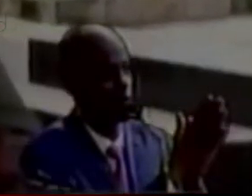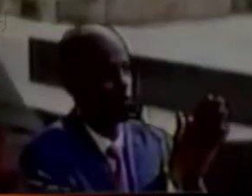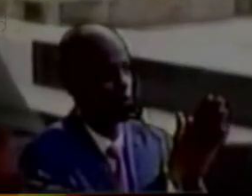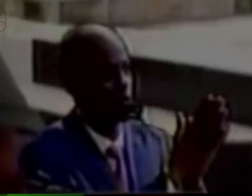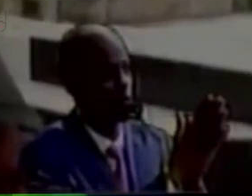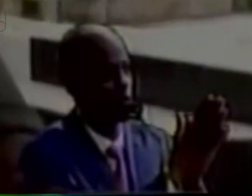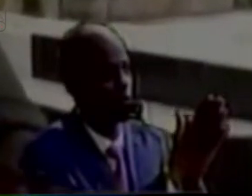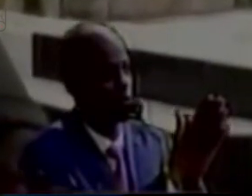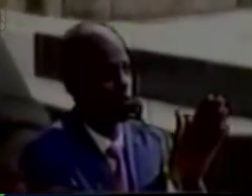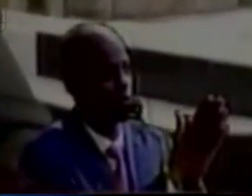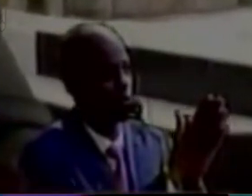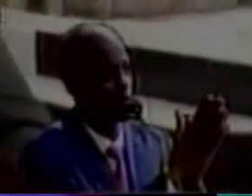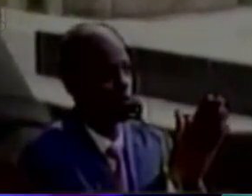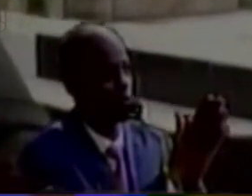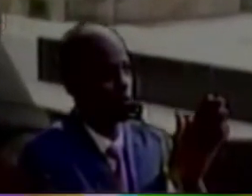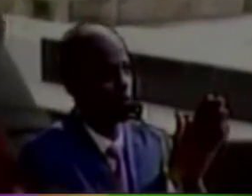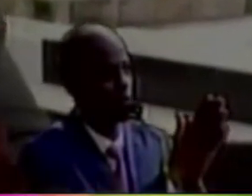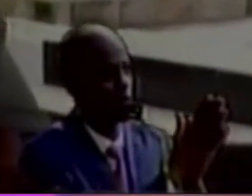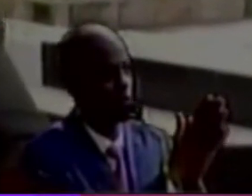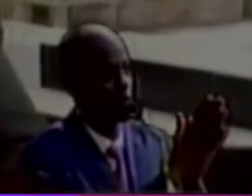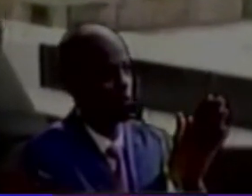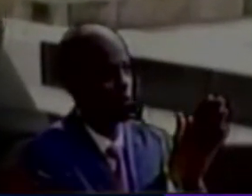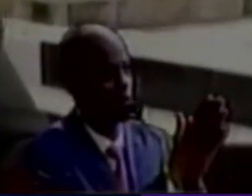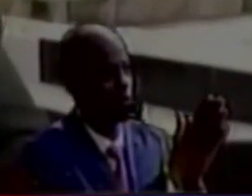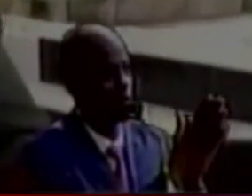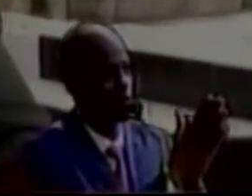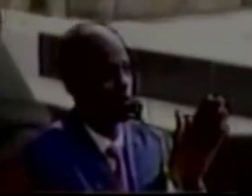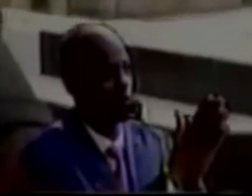aspect spirituel là. Donc pendant longtemps,